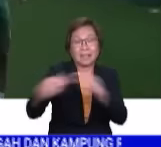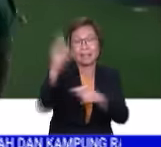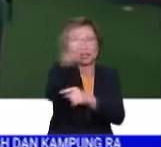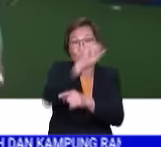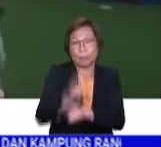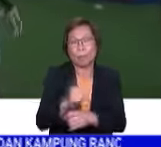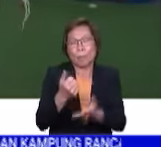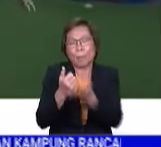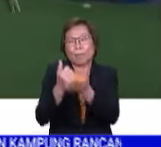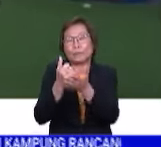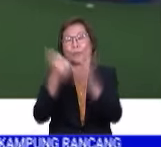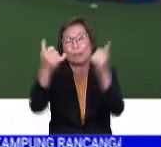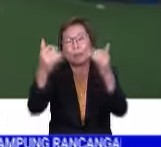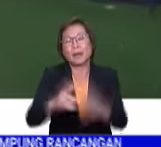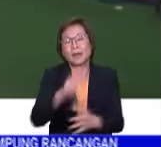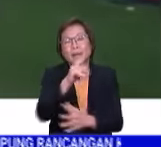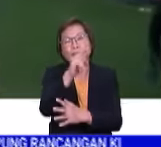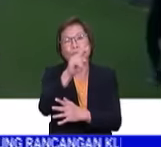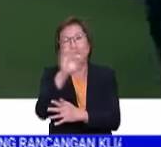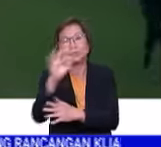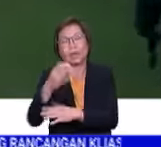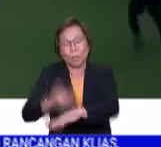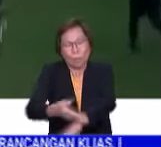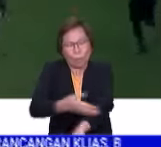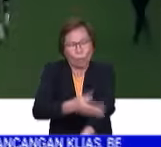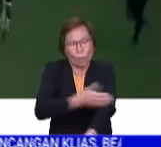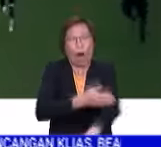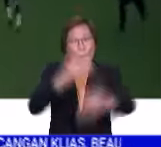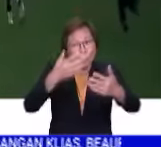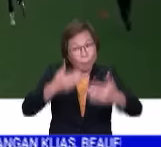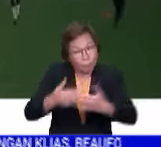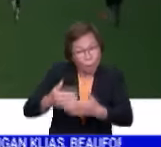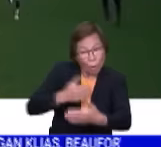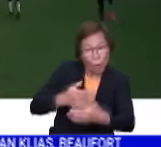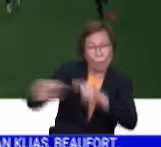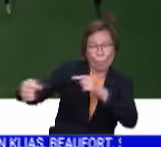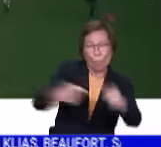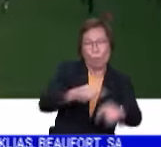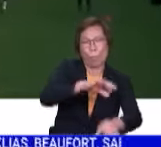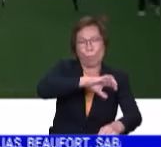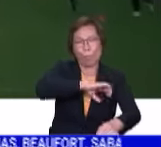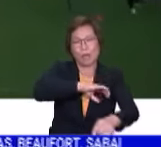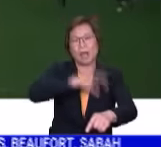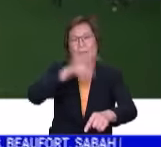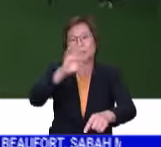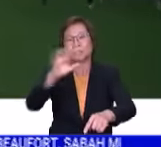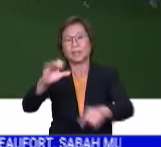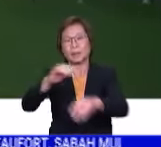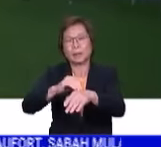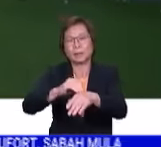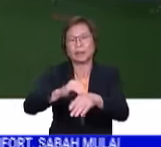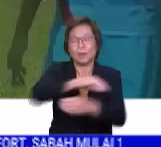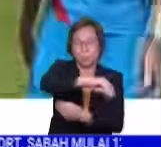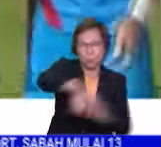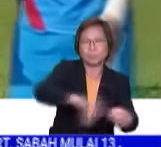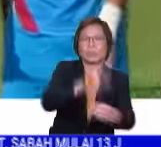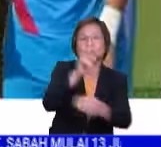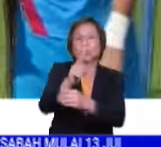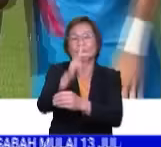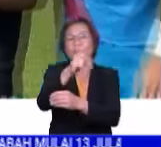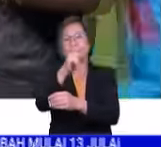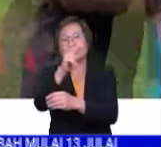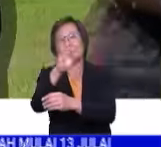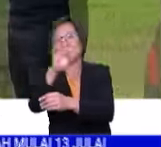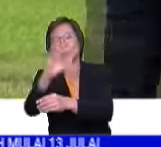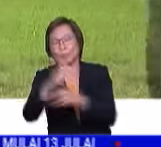pemain KUFC memperbaiki kelemahan diri sebelum menentang PDRMFC pada aksi pertama pusingan kedua. KUFC